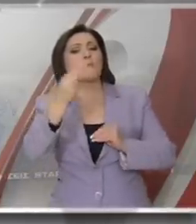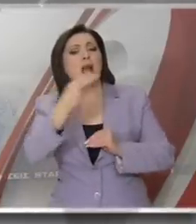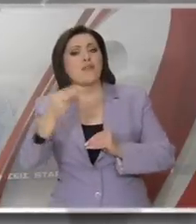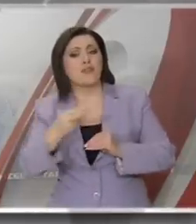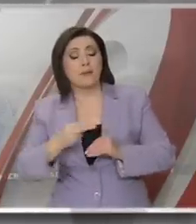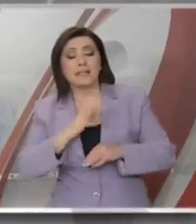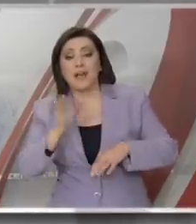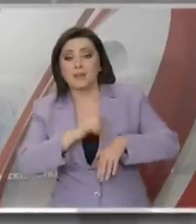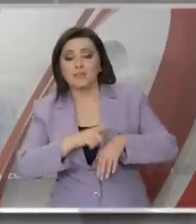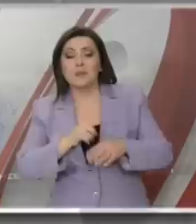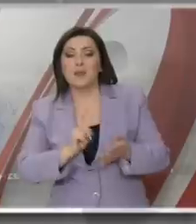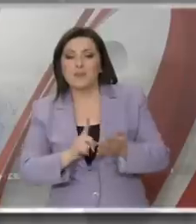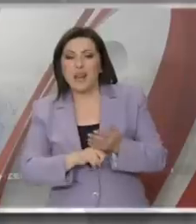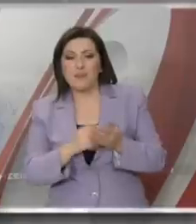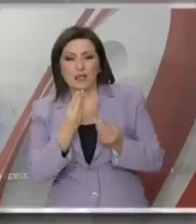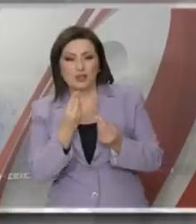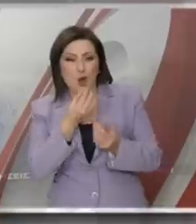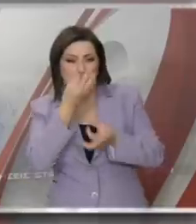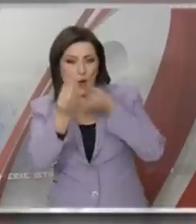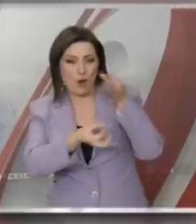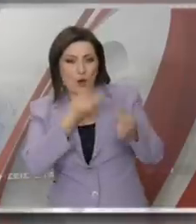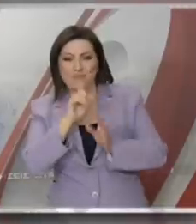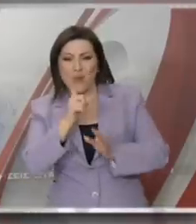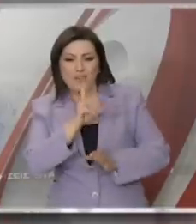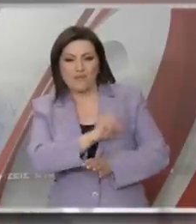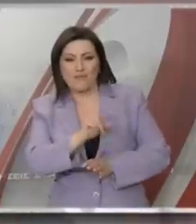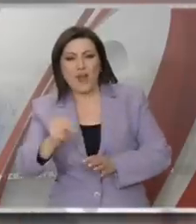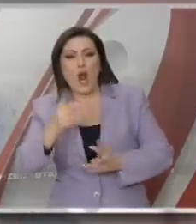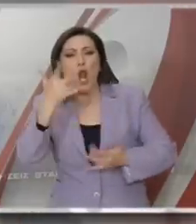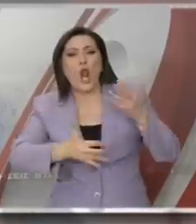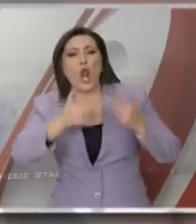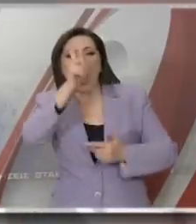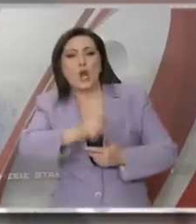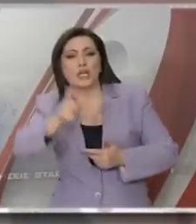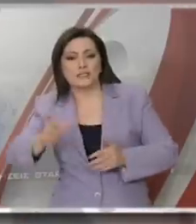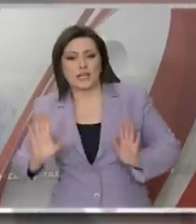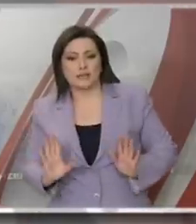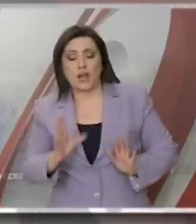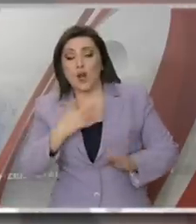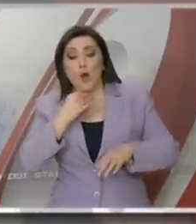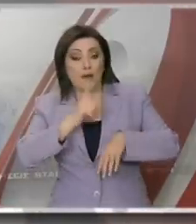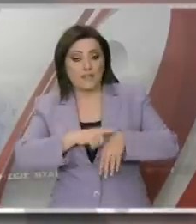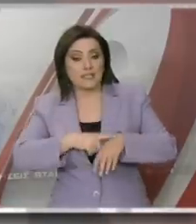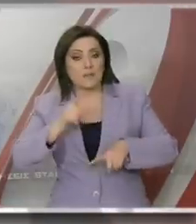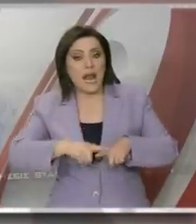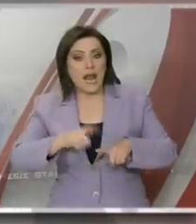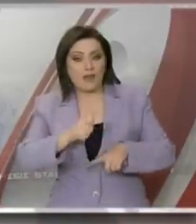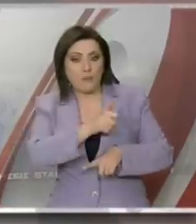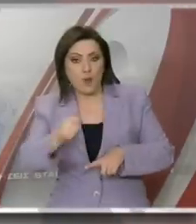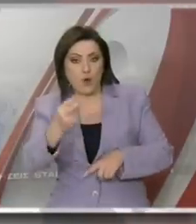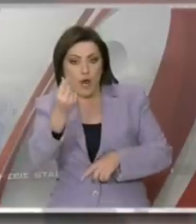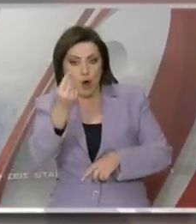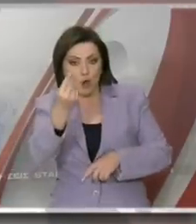να σταματήσουμε να μιλάμε σαν λογιστές πρέπει να σταματήσουμε να μιλάμε σαν λογιστές γιατί το πρόβλημα που αυτή τη στιγμή έχει αυτή η χώρα δεν είναι απλά οικονομικό είναι πρόβλημα